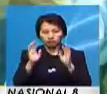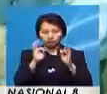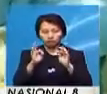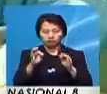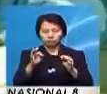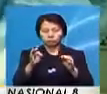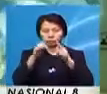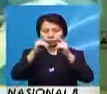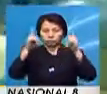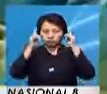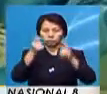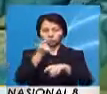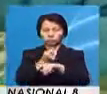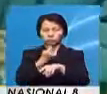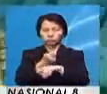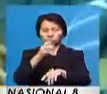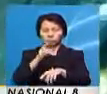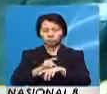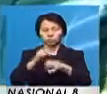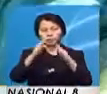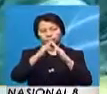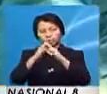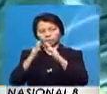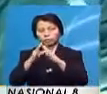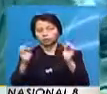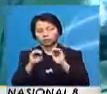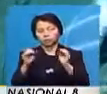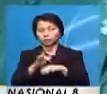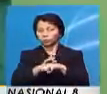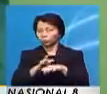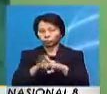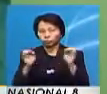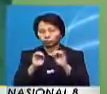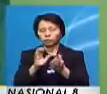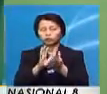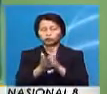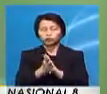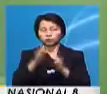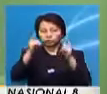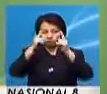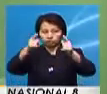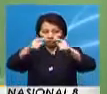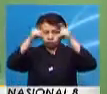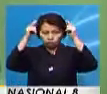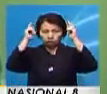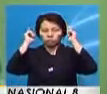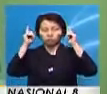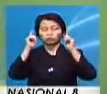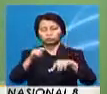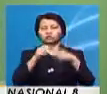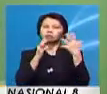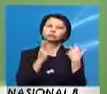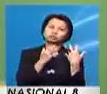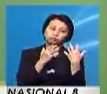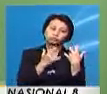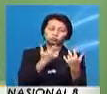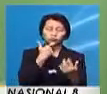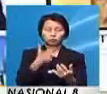graduan berhasrat untuk bertugas di bandar-bandar yang tiada kekosongan, maka graduan tersebut perlu menunggu lebih